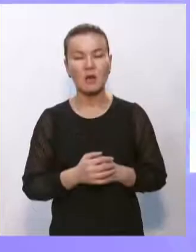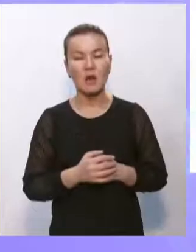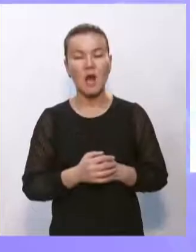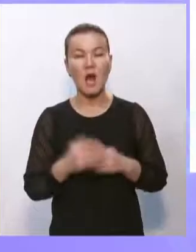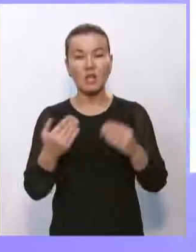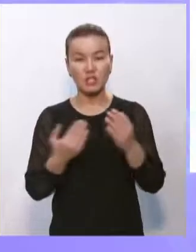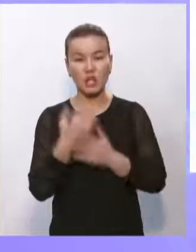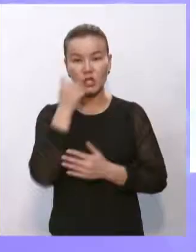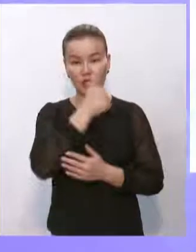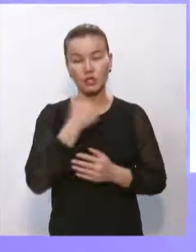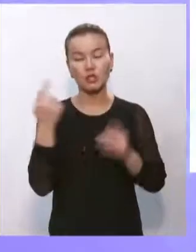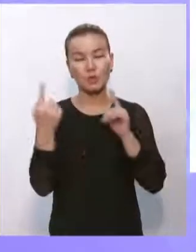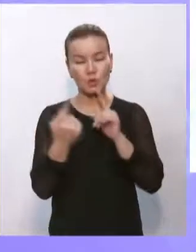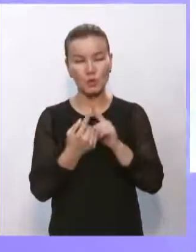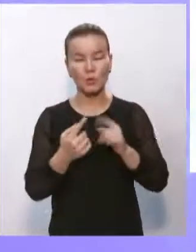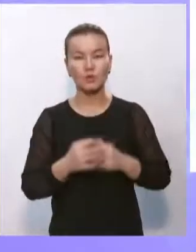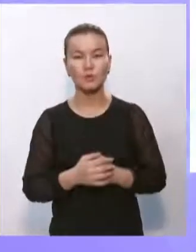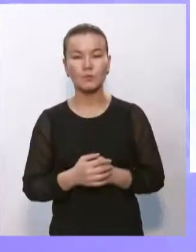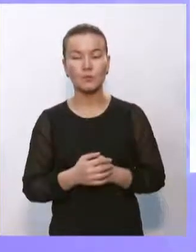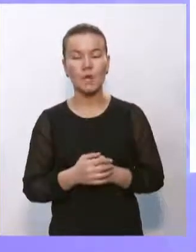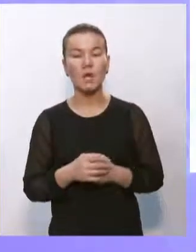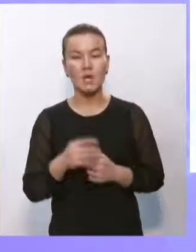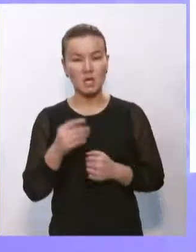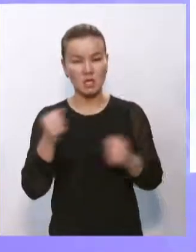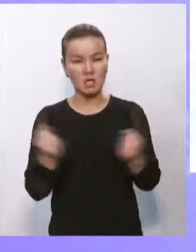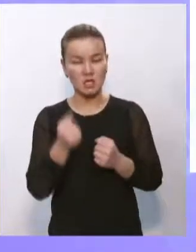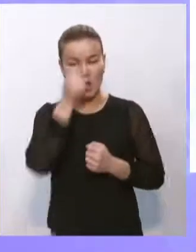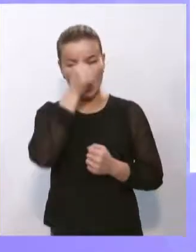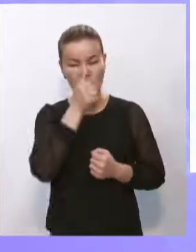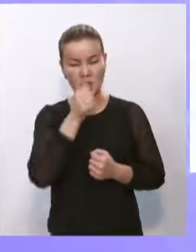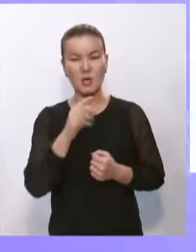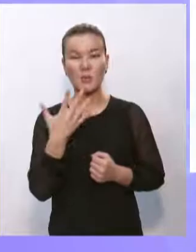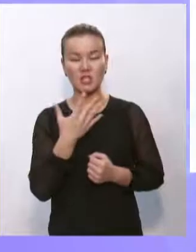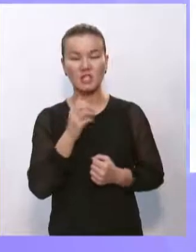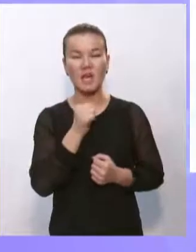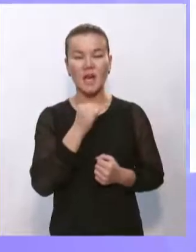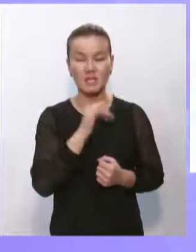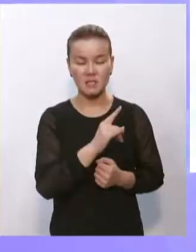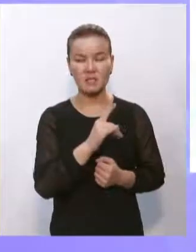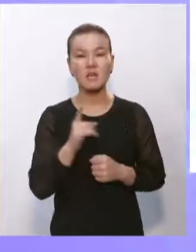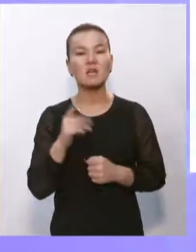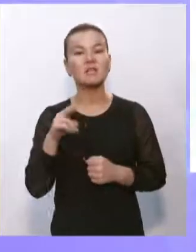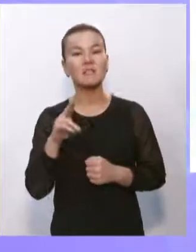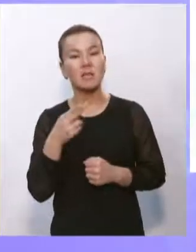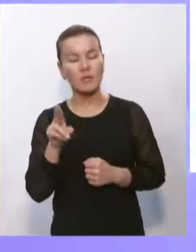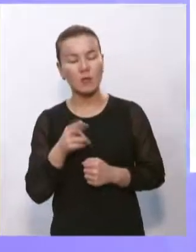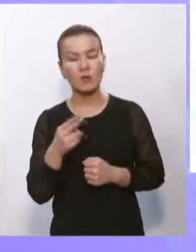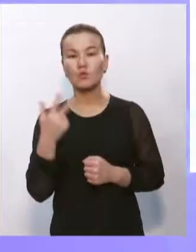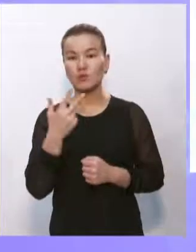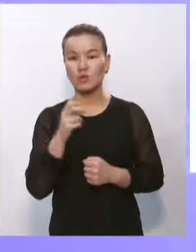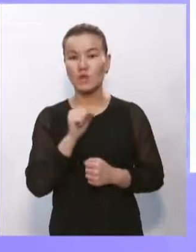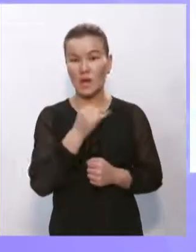Жаңы жылды тособуз. Кыш айлары 5-тин айы декабрь, 3-тин